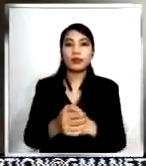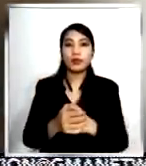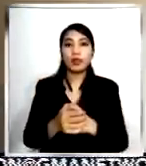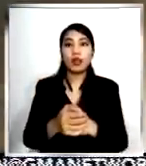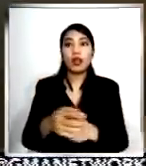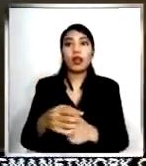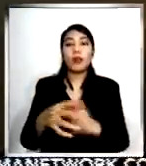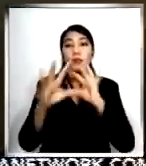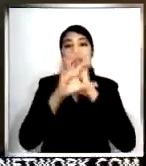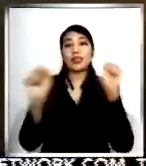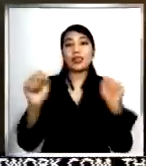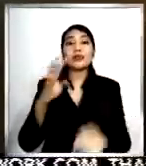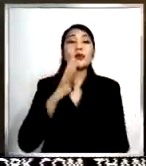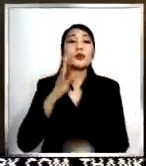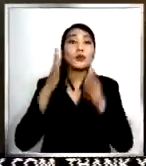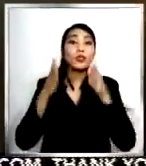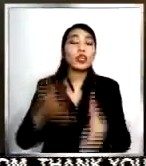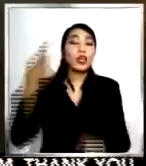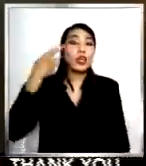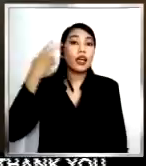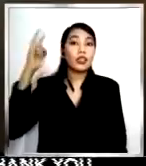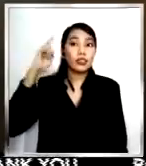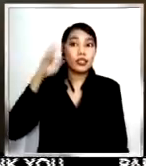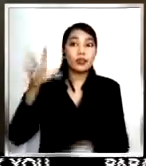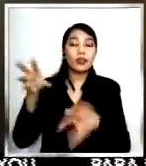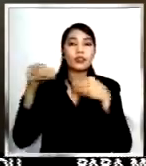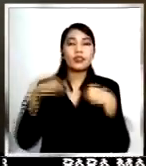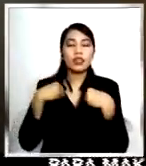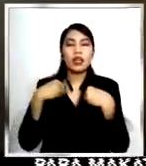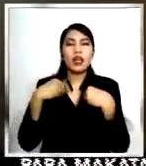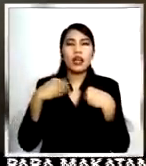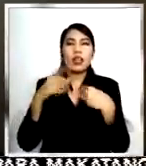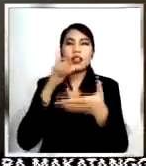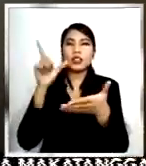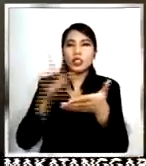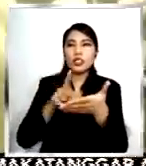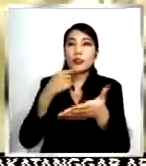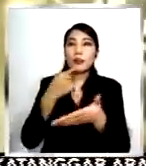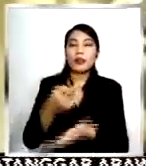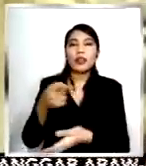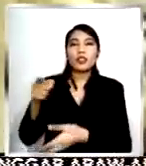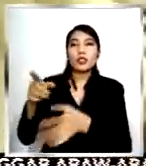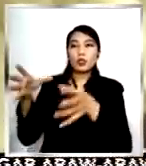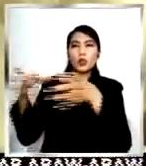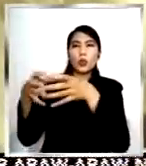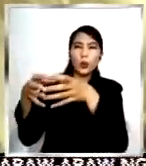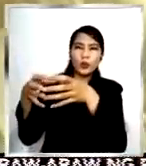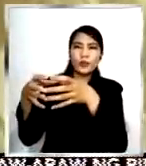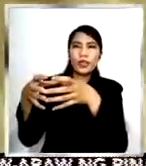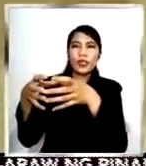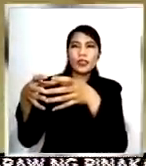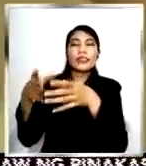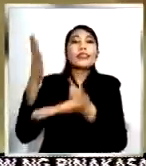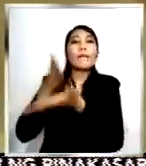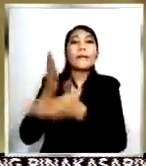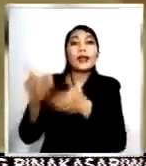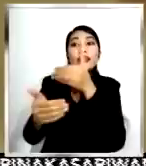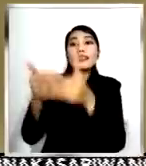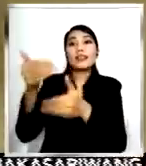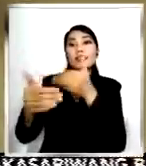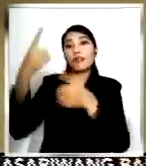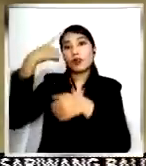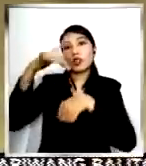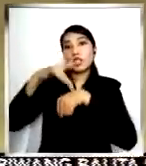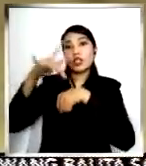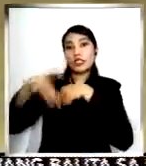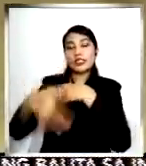inihinto muna ng Bureau of Corrections ang pagproseso sa pagpapalaya kay Pemberton habang may pending na motion for reconsideration